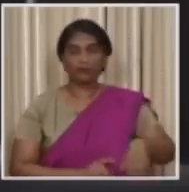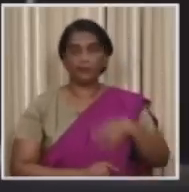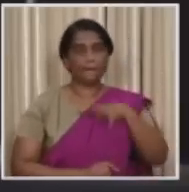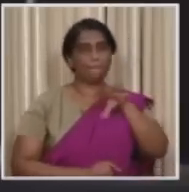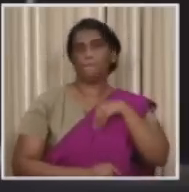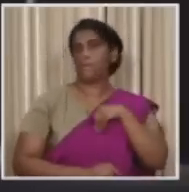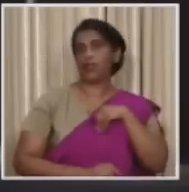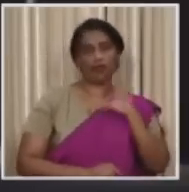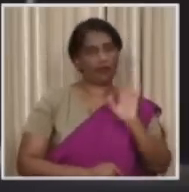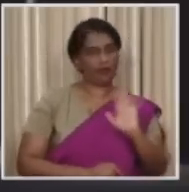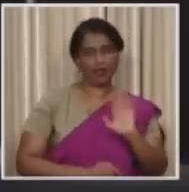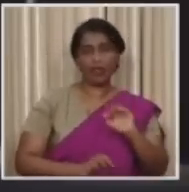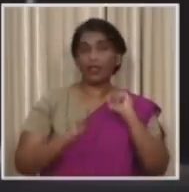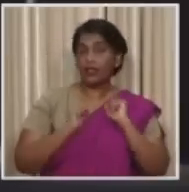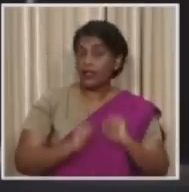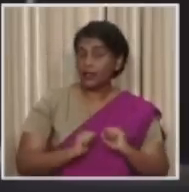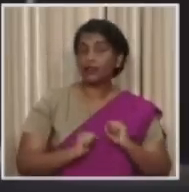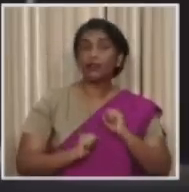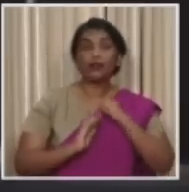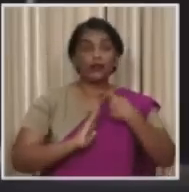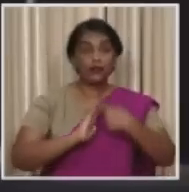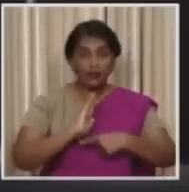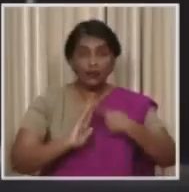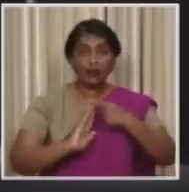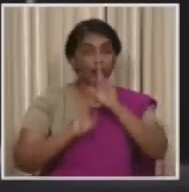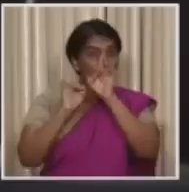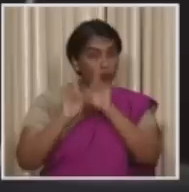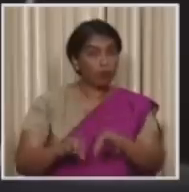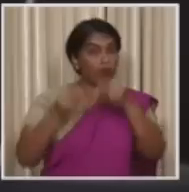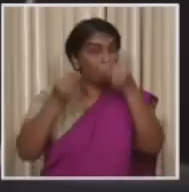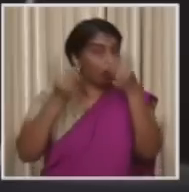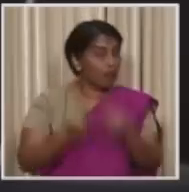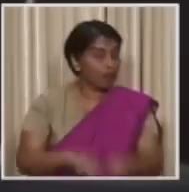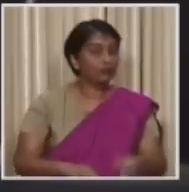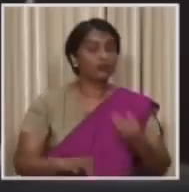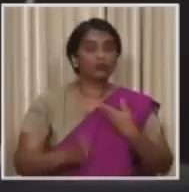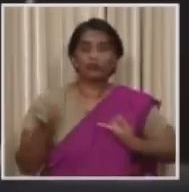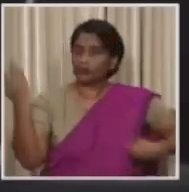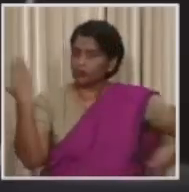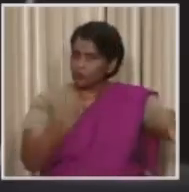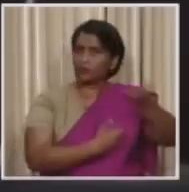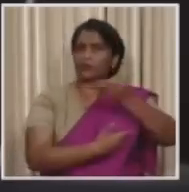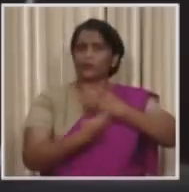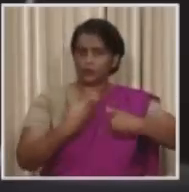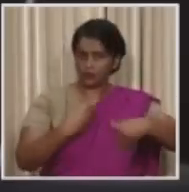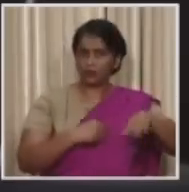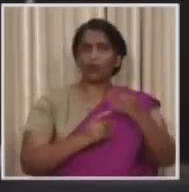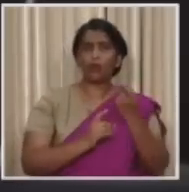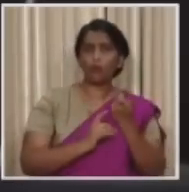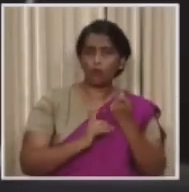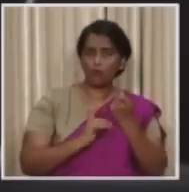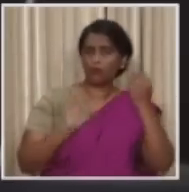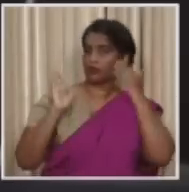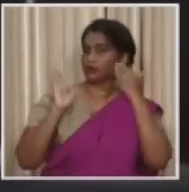නැහැ. මොකද මේ රට මෙසේ බංකොලොත් වෙන බවට අපි සියලු දෙනා මේ මුදල්